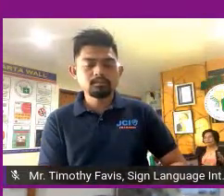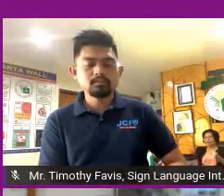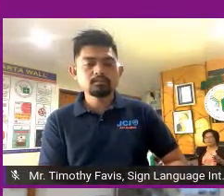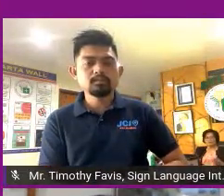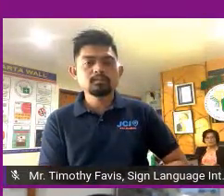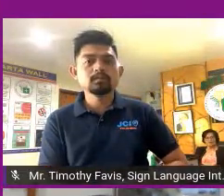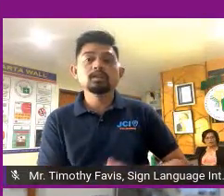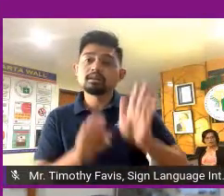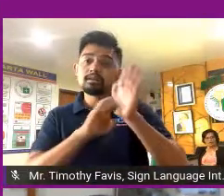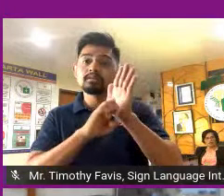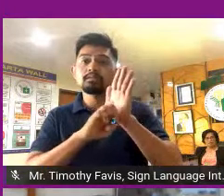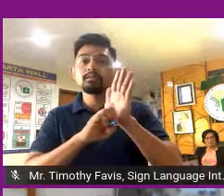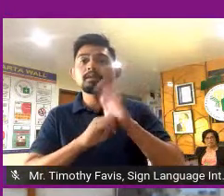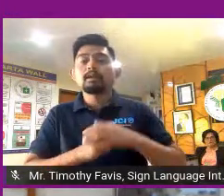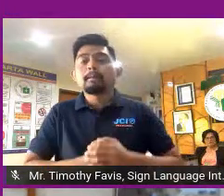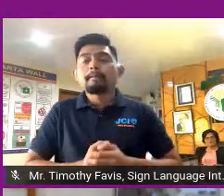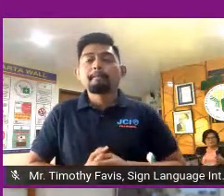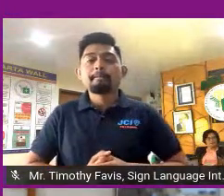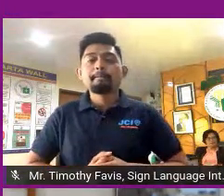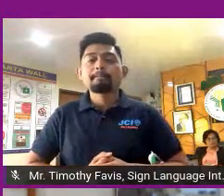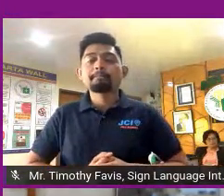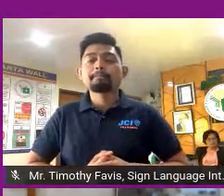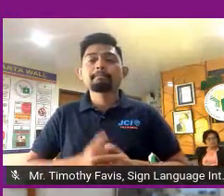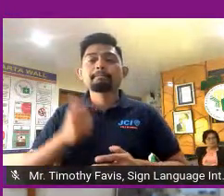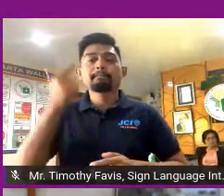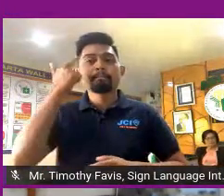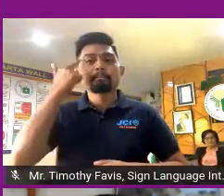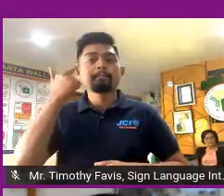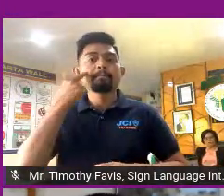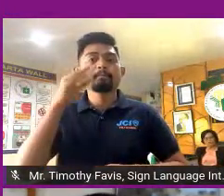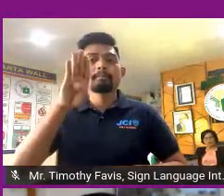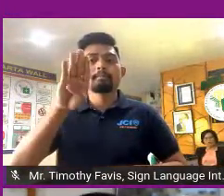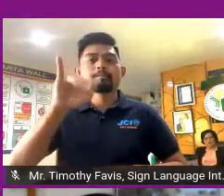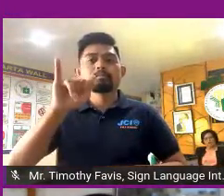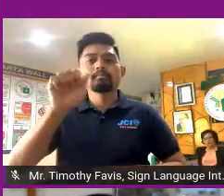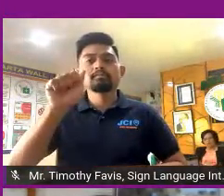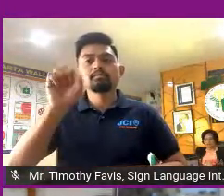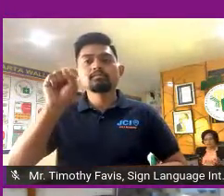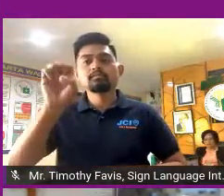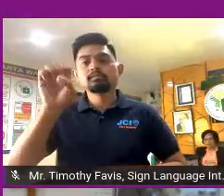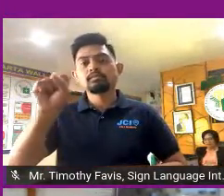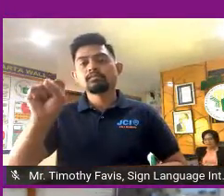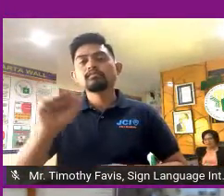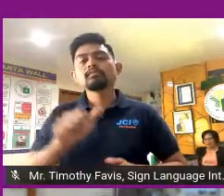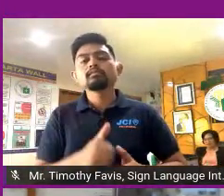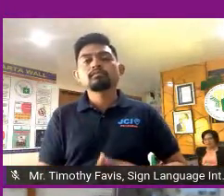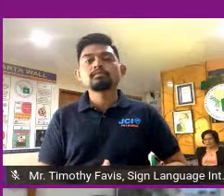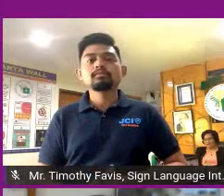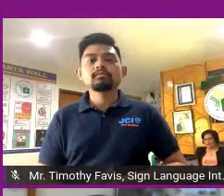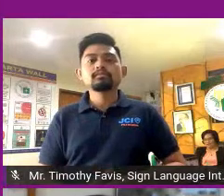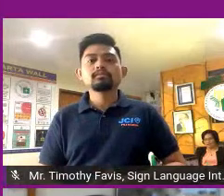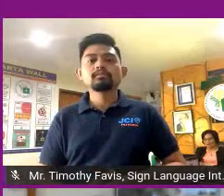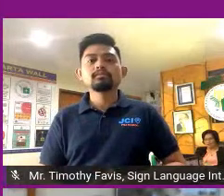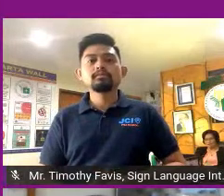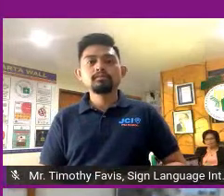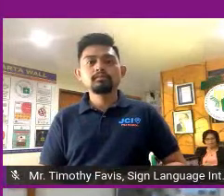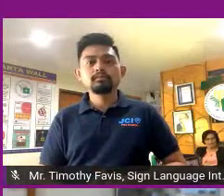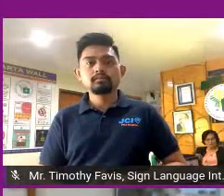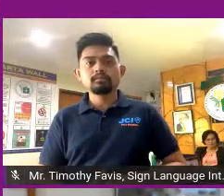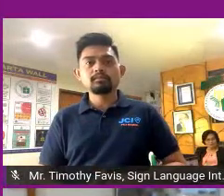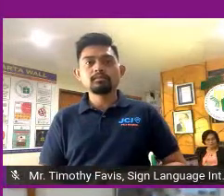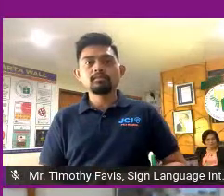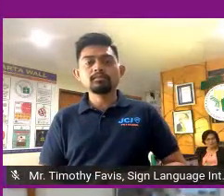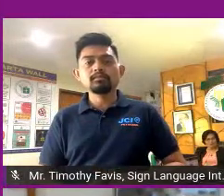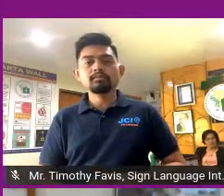minimize, alimbawa, doon sa gender biases. Ano po? Yung mga pinag-ano natin na doon na lang